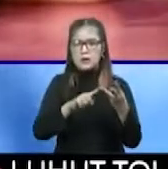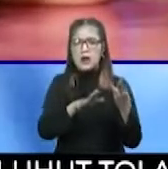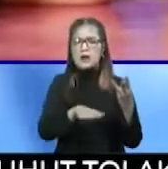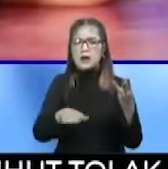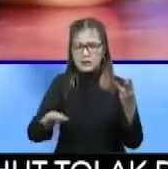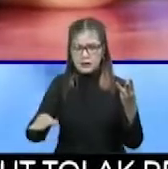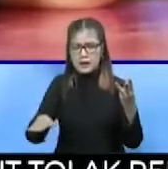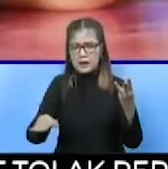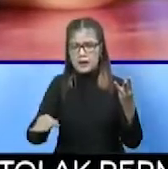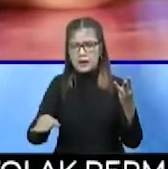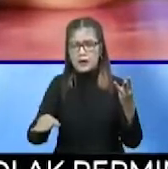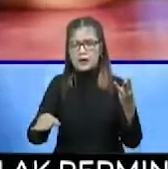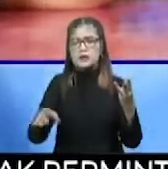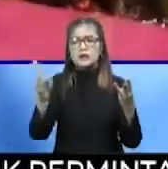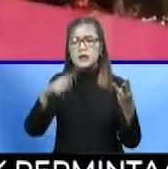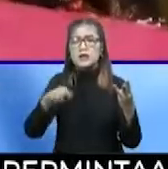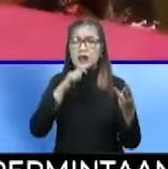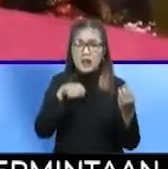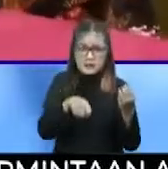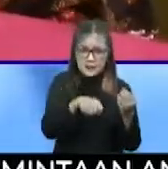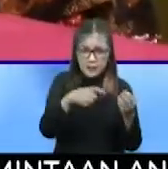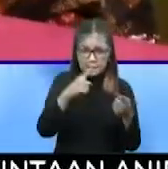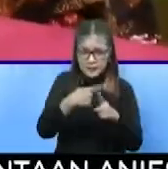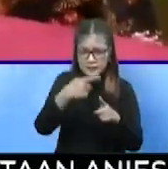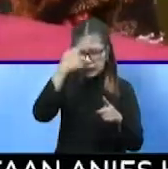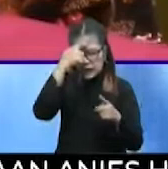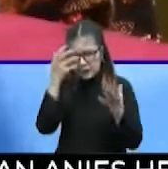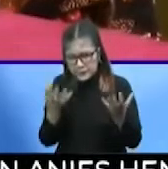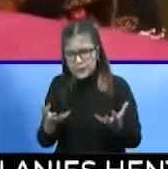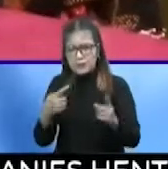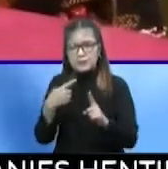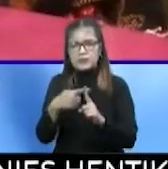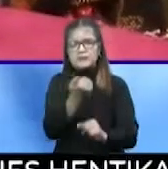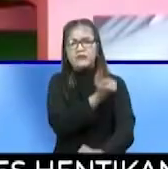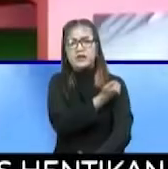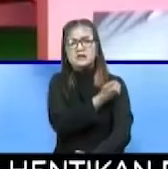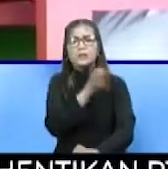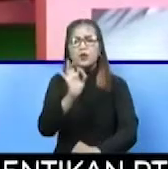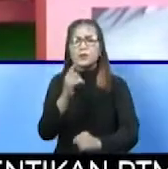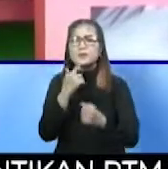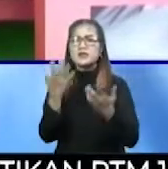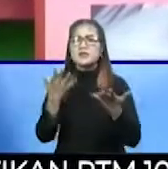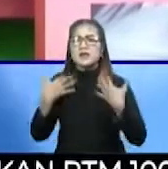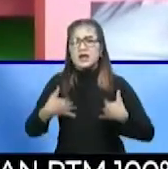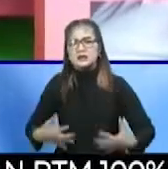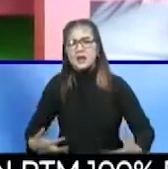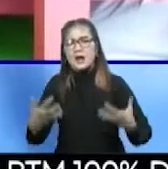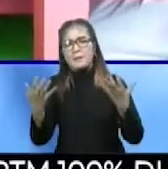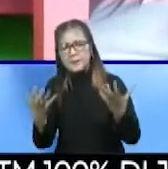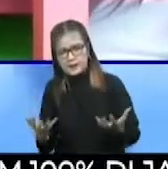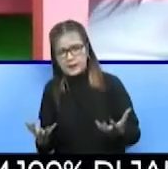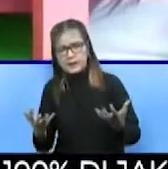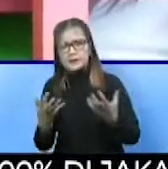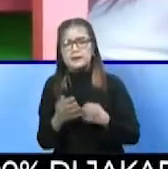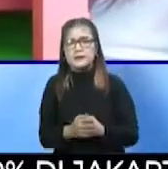dan apalagi kalau mereka itu belum divaksin, maka biasanya gejalanya akan lebih berat dibandingkan yang sudah